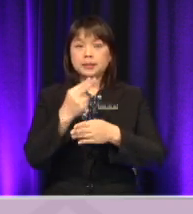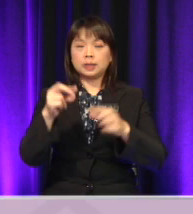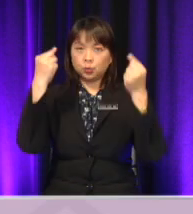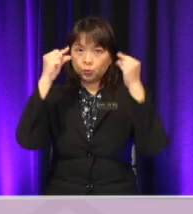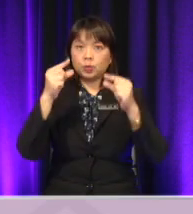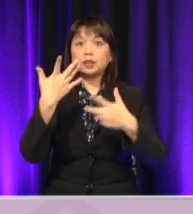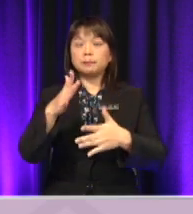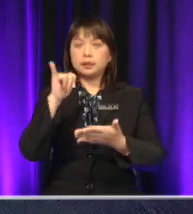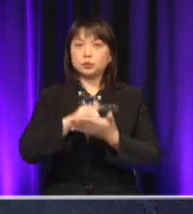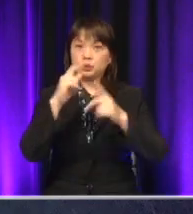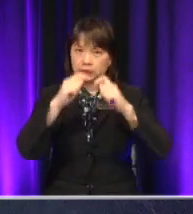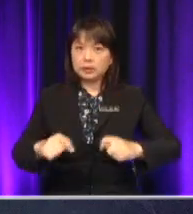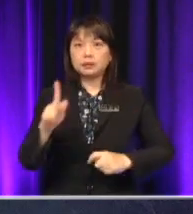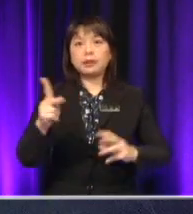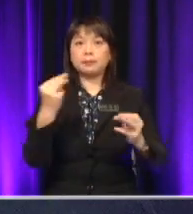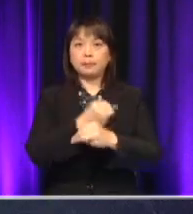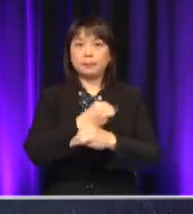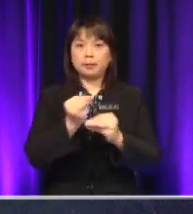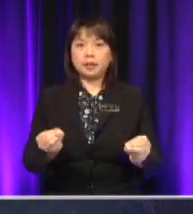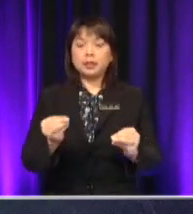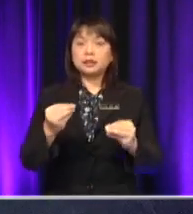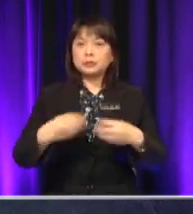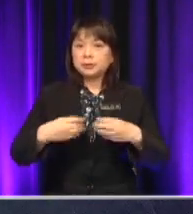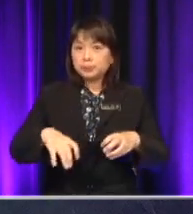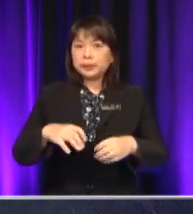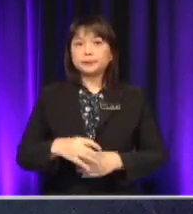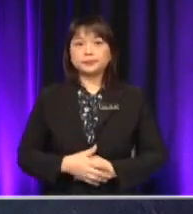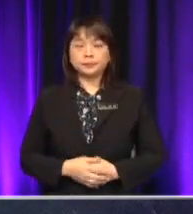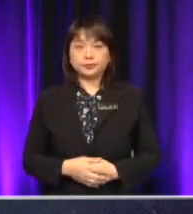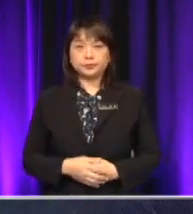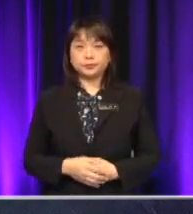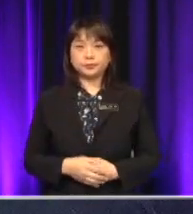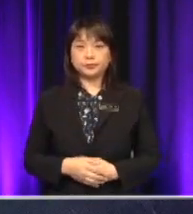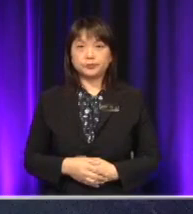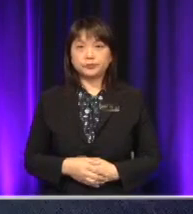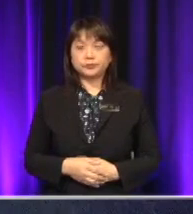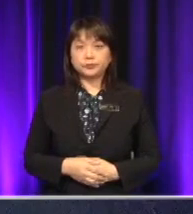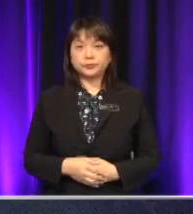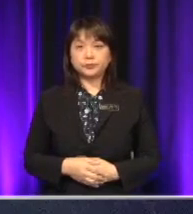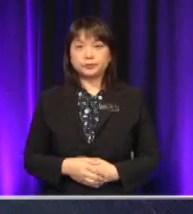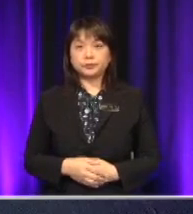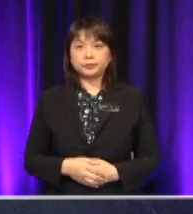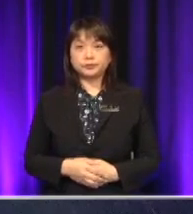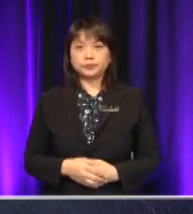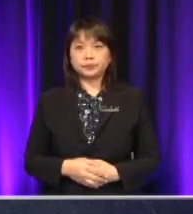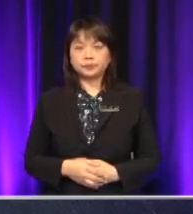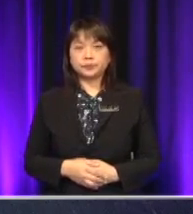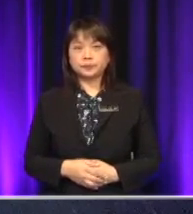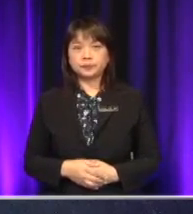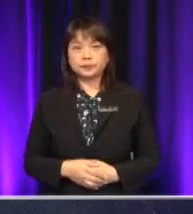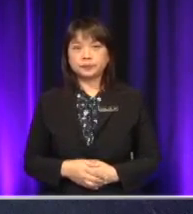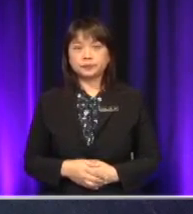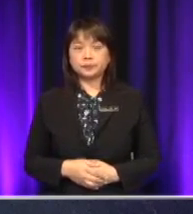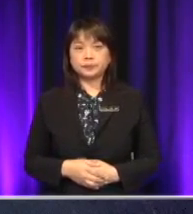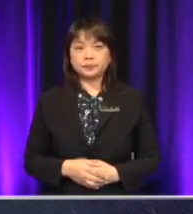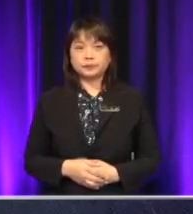makmal cepat-cepat. Tinggalkan makmal cepat-cepat. Okey, lebih jelas sekarang berkenaan dengan makmal sains? Saya dah tahu apa yang nak saya kena buat, cikgu. Kalau ada kebakaran, saya juga sudah